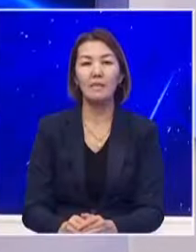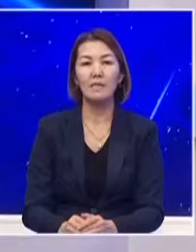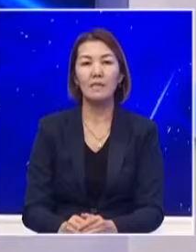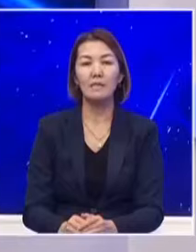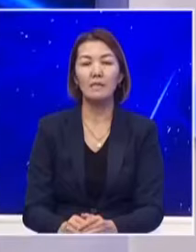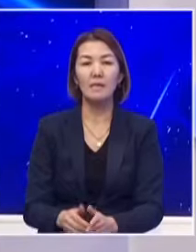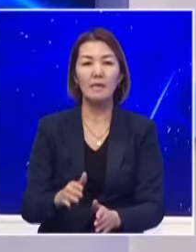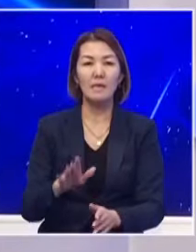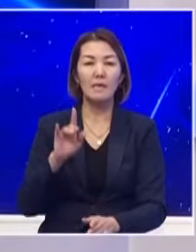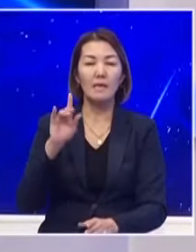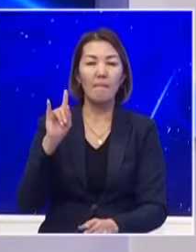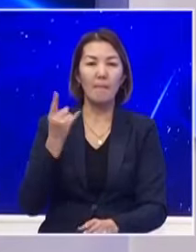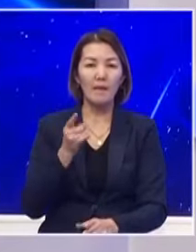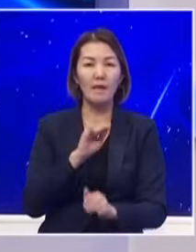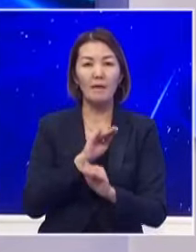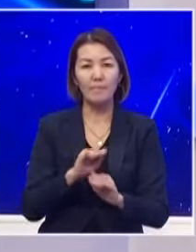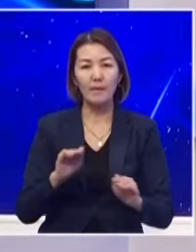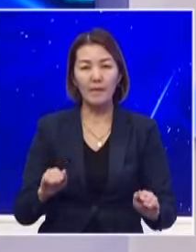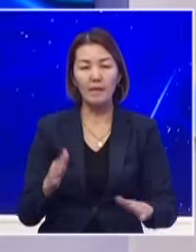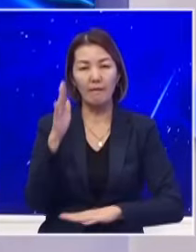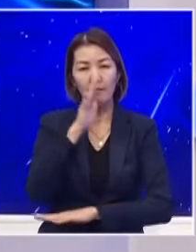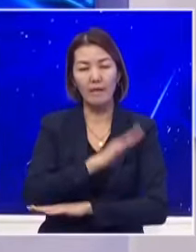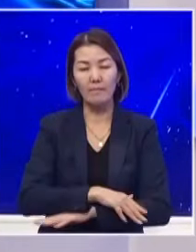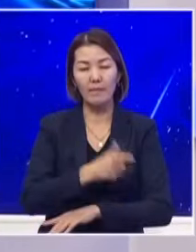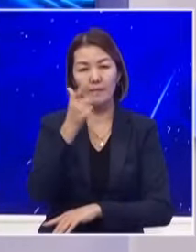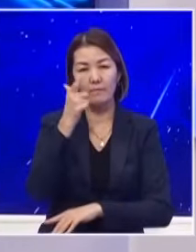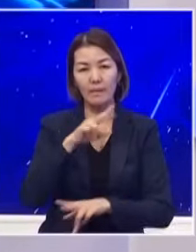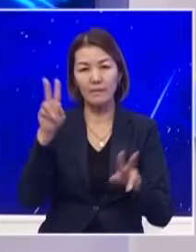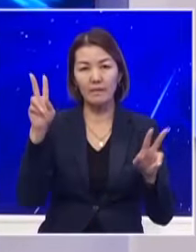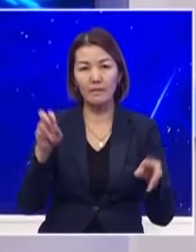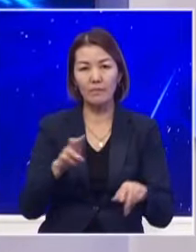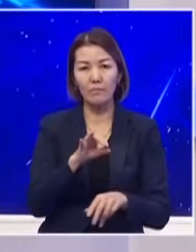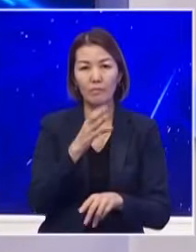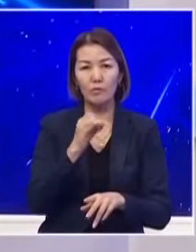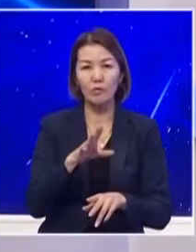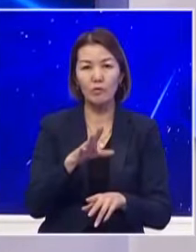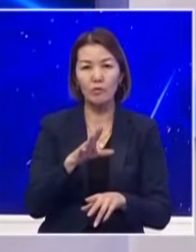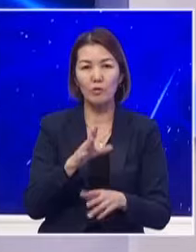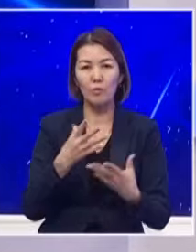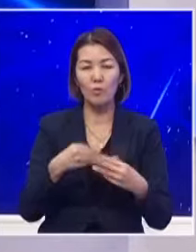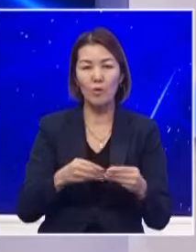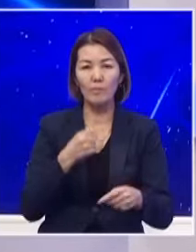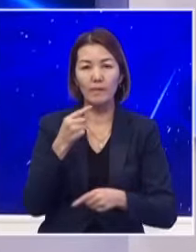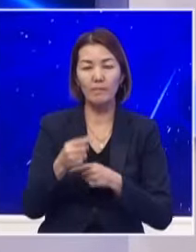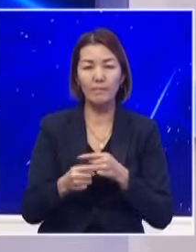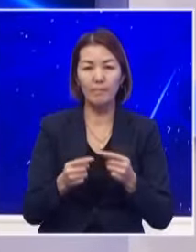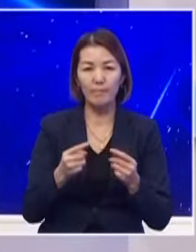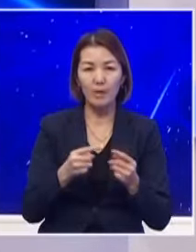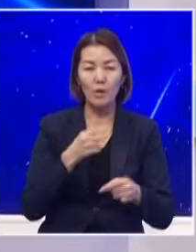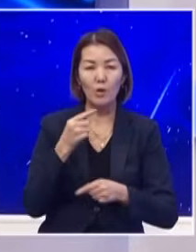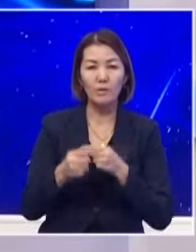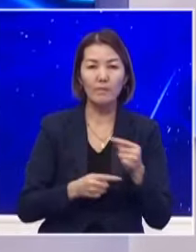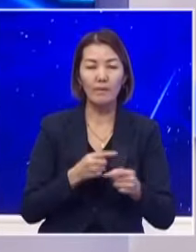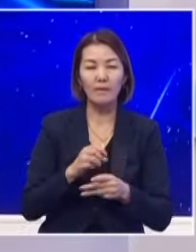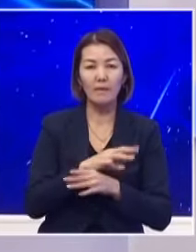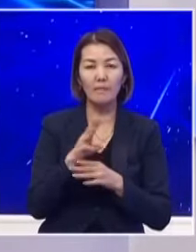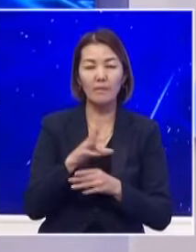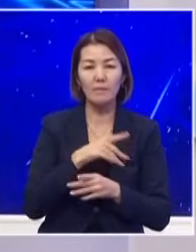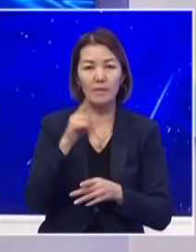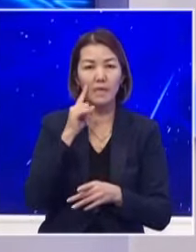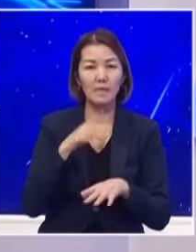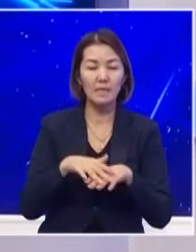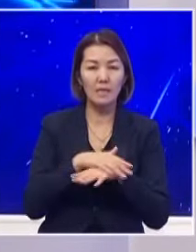Бала тәрбиесі басты назарда. Өңірде мүшел той, аула клубы, қоғамдық бірлестігінің ұрпақтар сабақтастығын қамтамасыз ету және Қазақстан